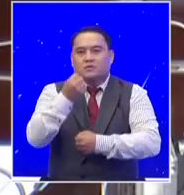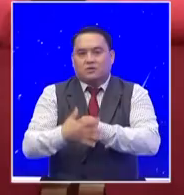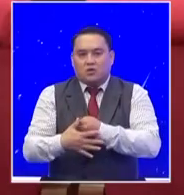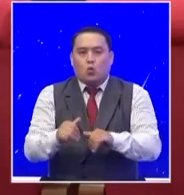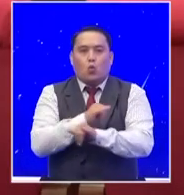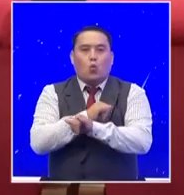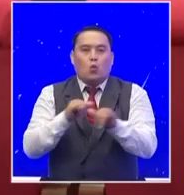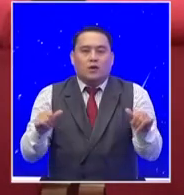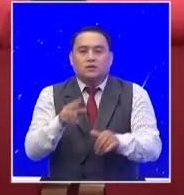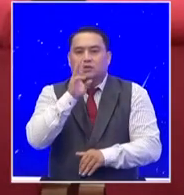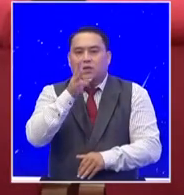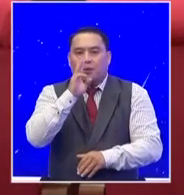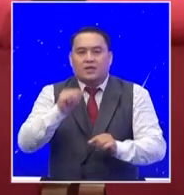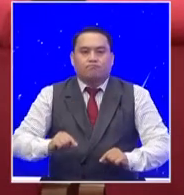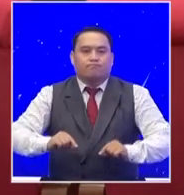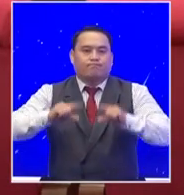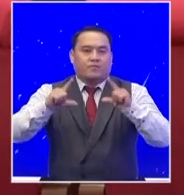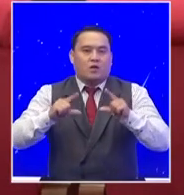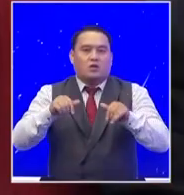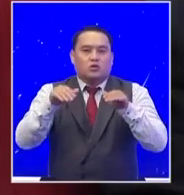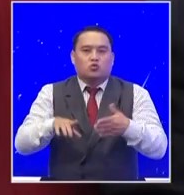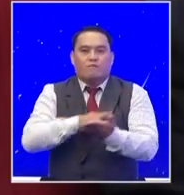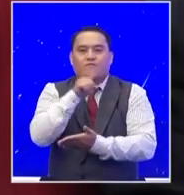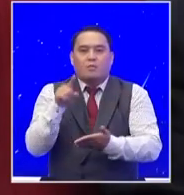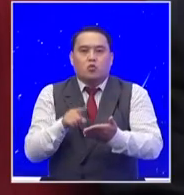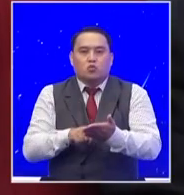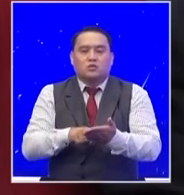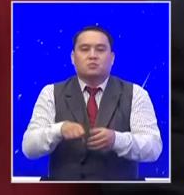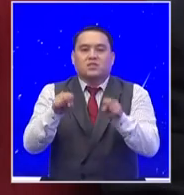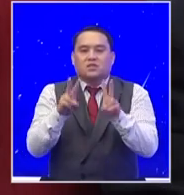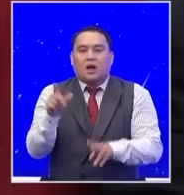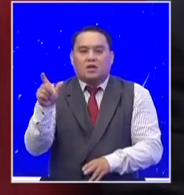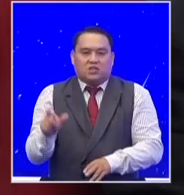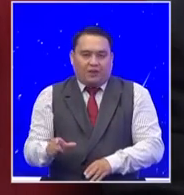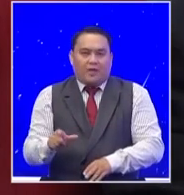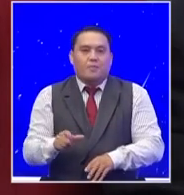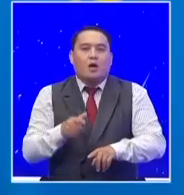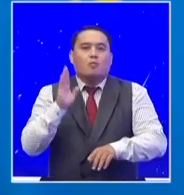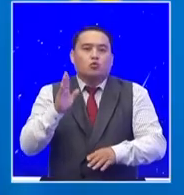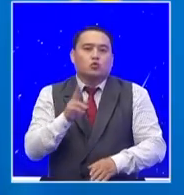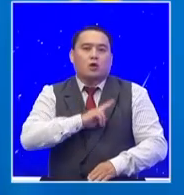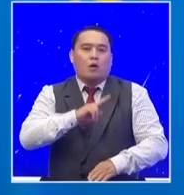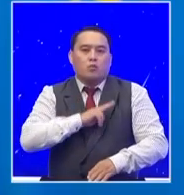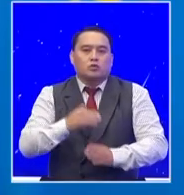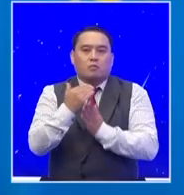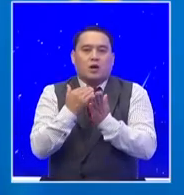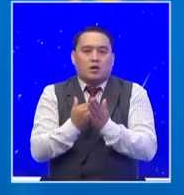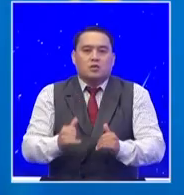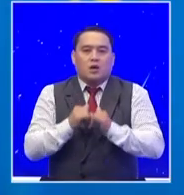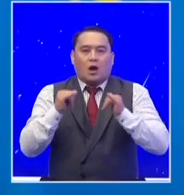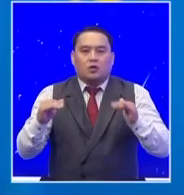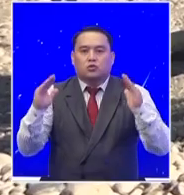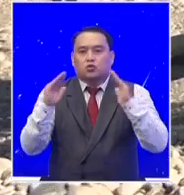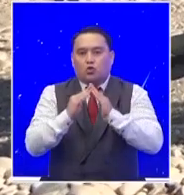также увеличена заработная плата врачей и решен вопрос обеспечения кадров. Большая работа будет проведена по программе развития